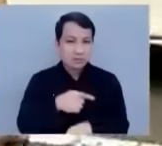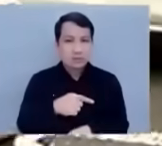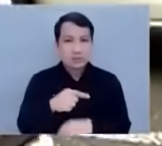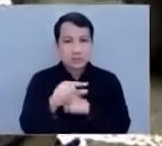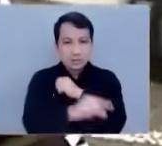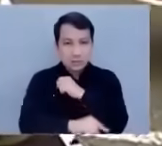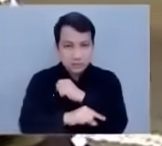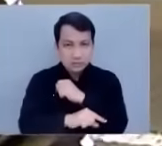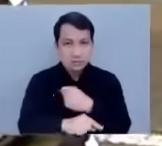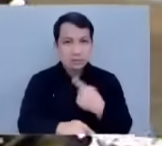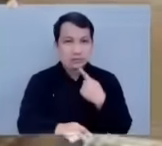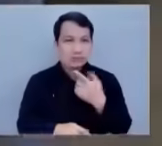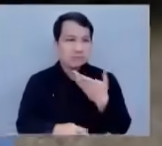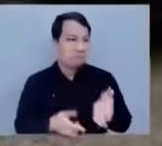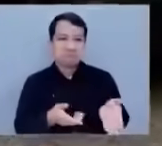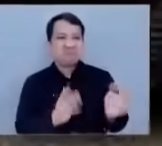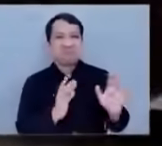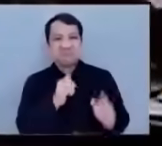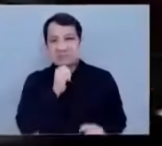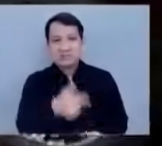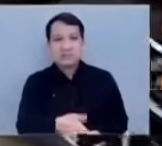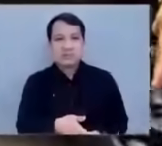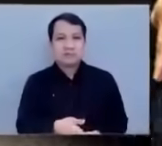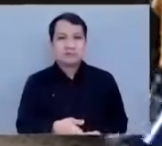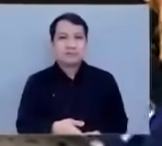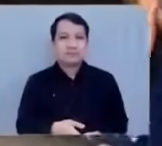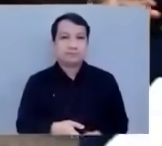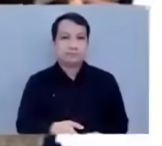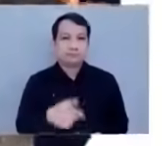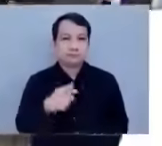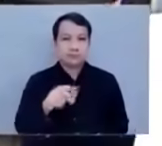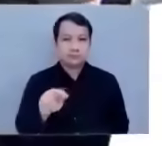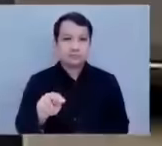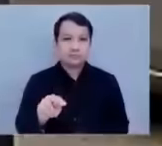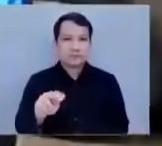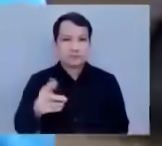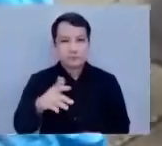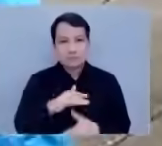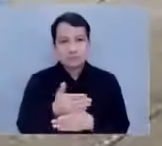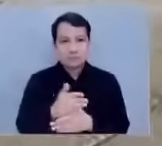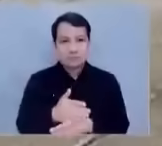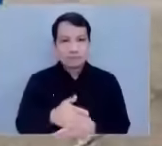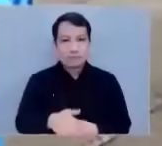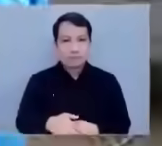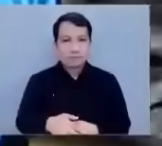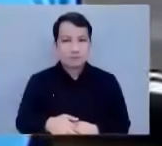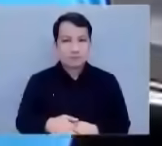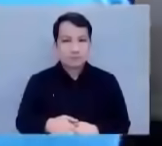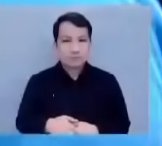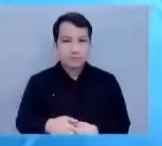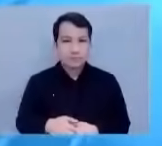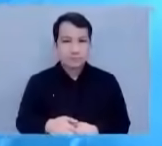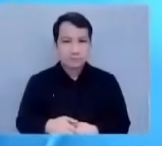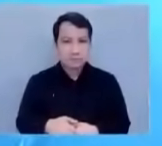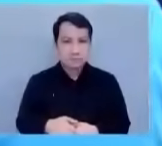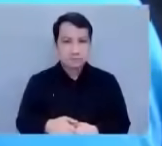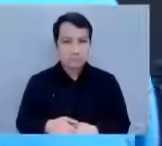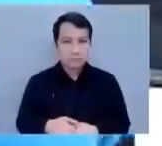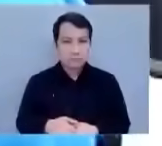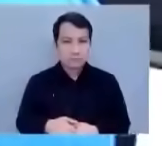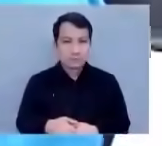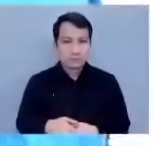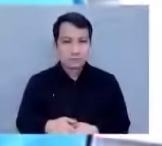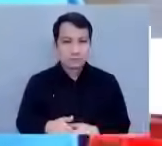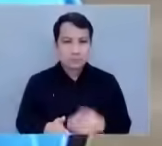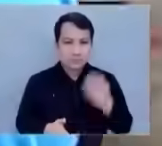siya. Pero di siya pinagbigyan. Ang motorista naman ito, nagdadahilan pa. Sa bilaw lang sir, di naman ang alam ko, 5,000 minutan yan